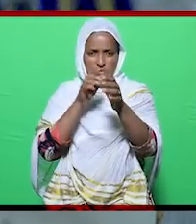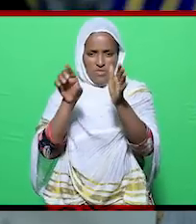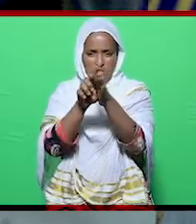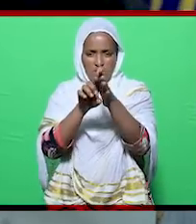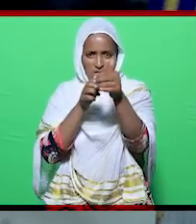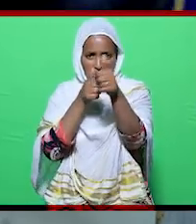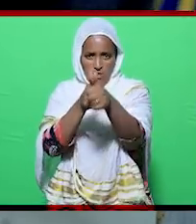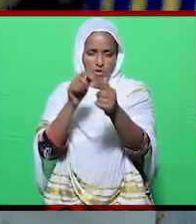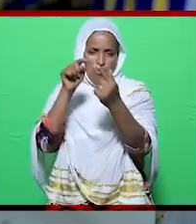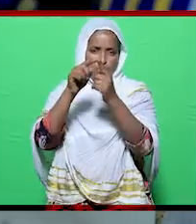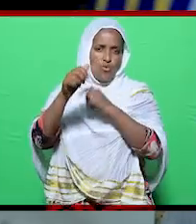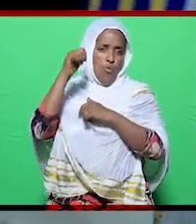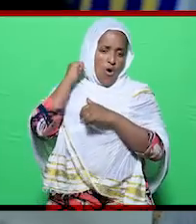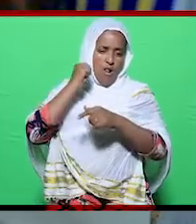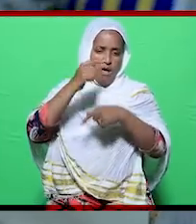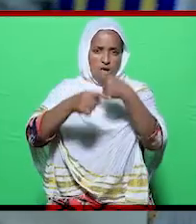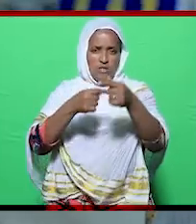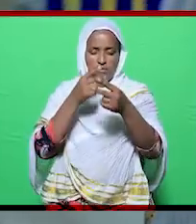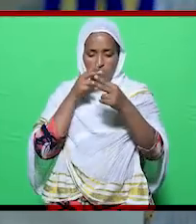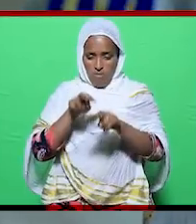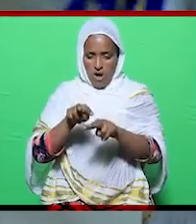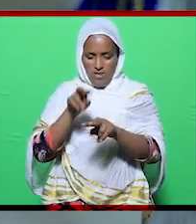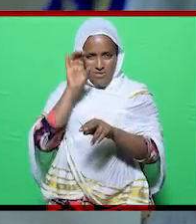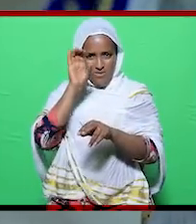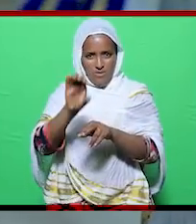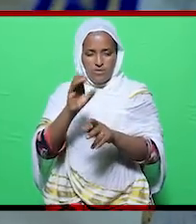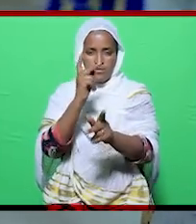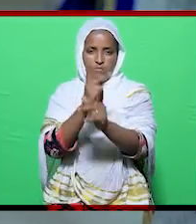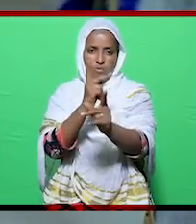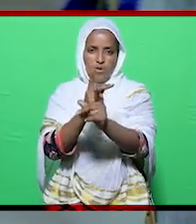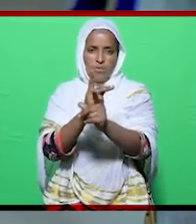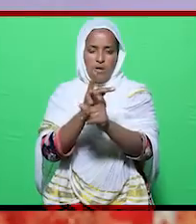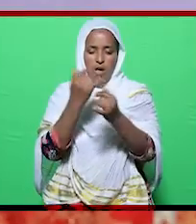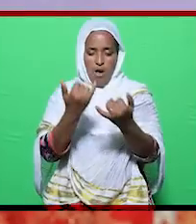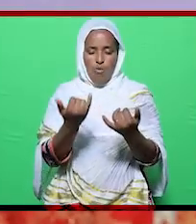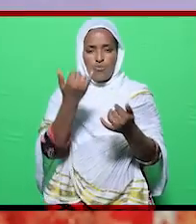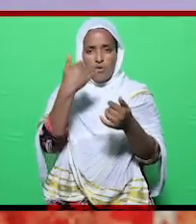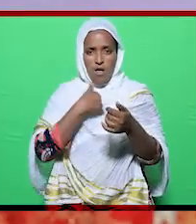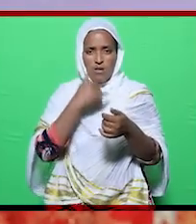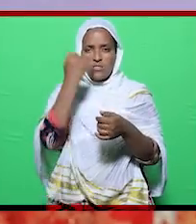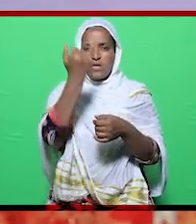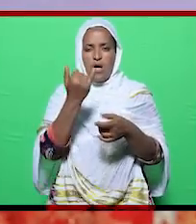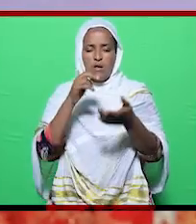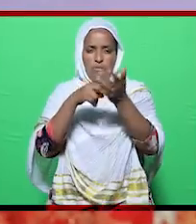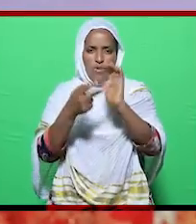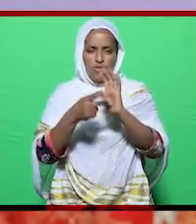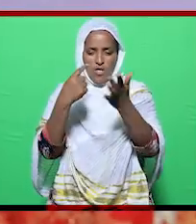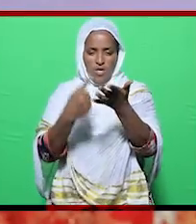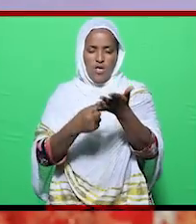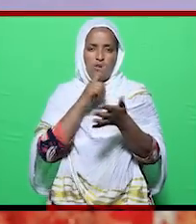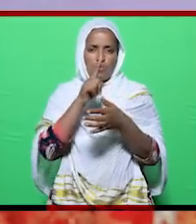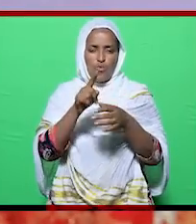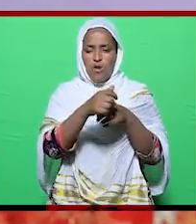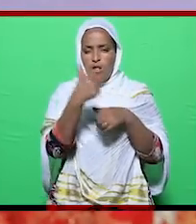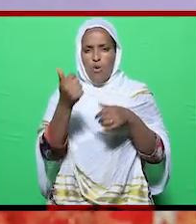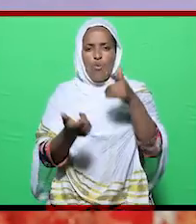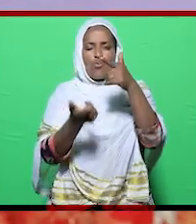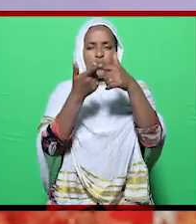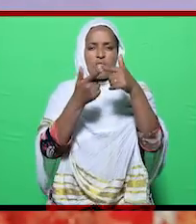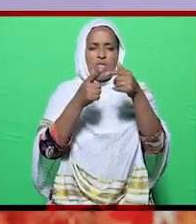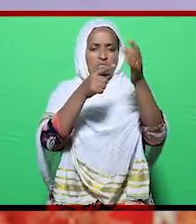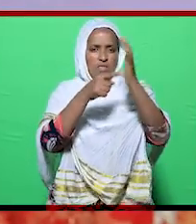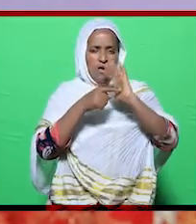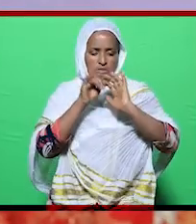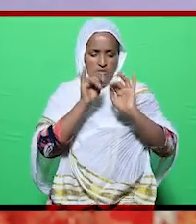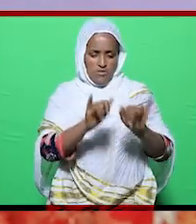ትውፊት ያለንና ይሄንን ያባቶችን የቀደሙትን አሰረፍኖ ተከትለን ወደ ኋላ ሄደንም ማየት ግድ ይጣበቅብናል አሁን ያለን